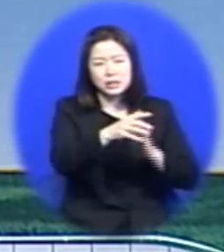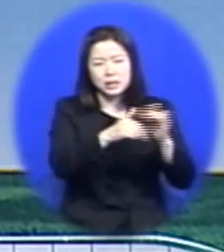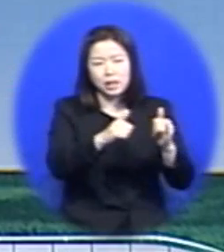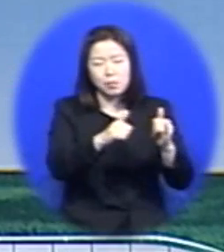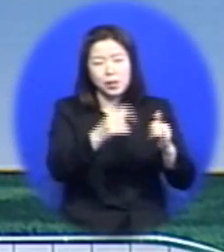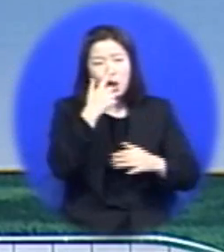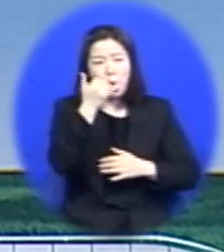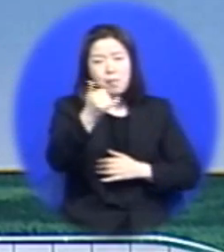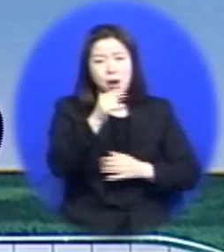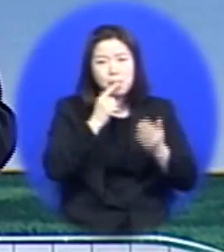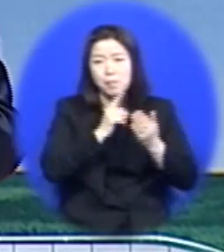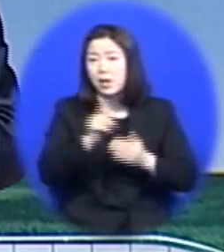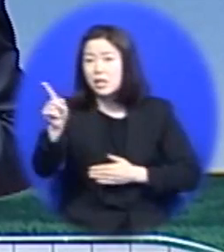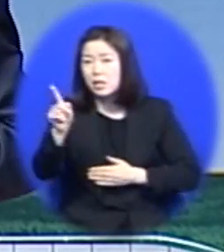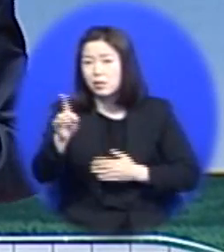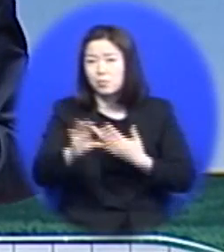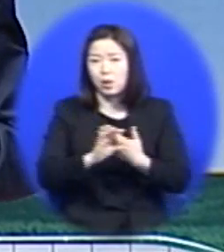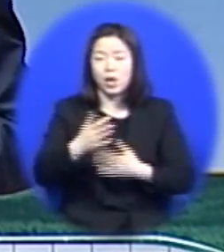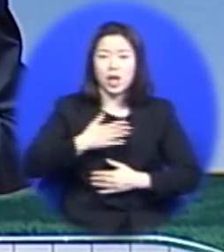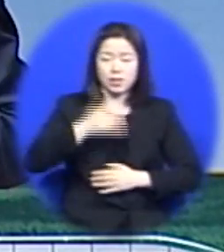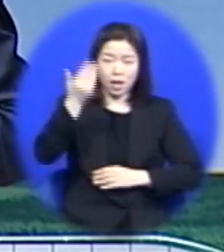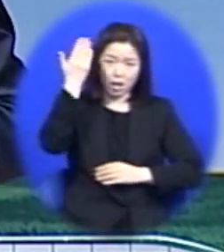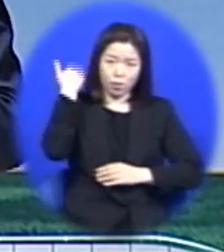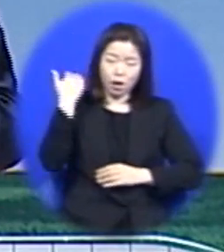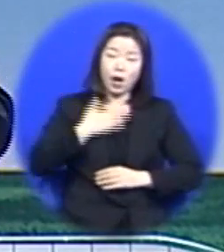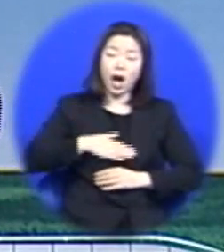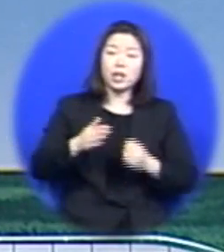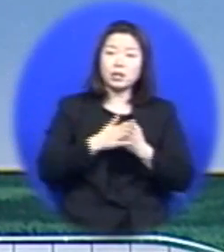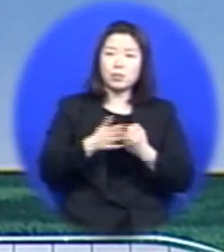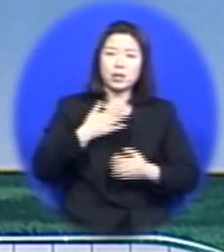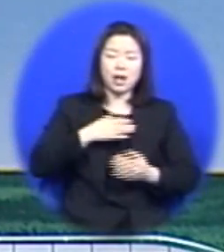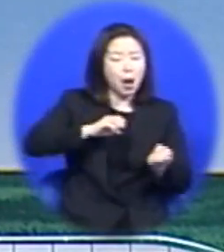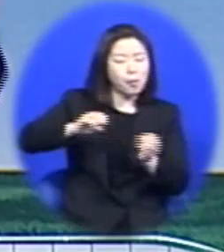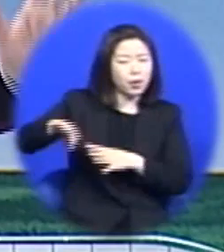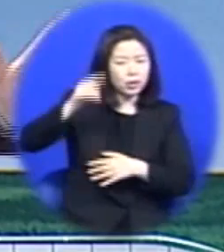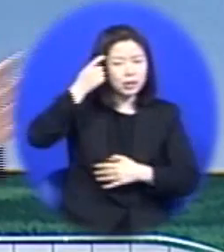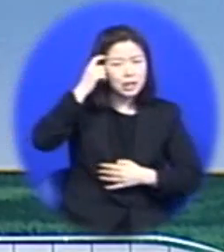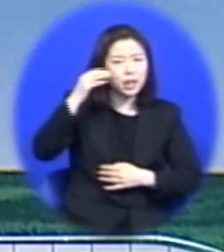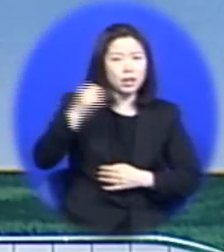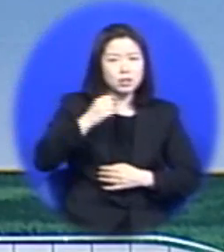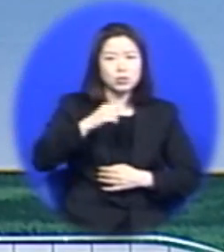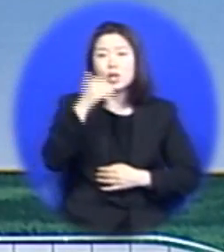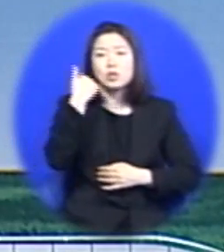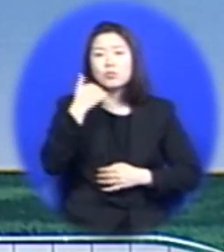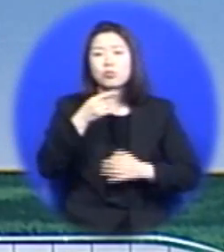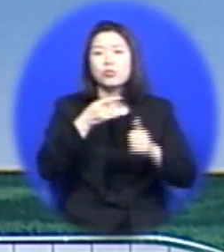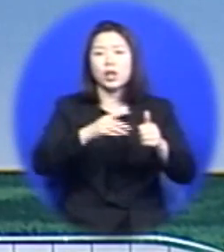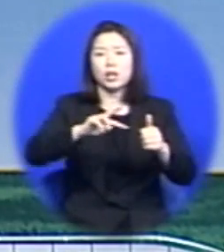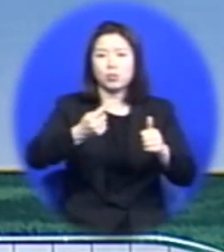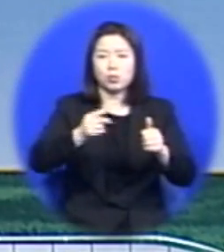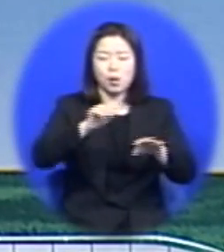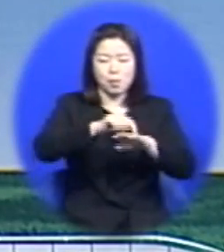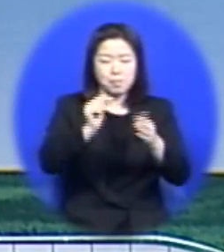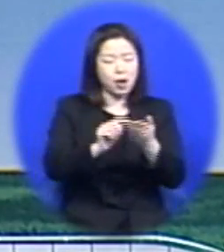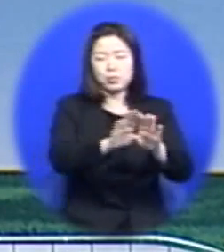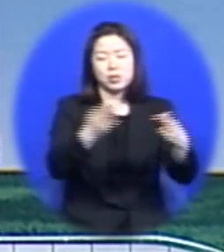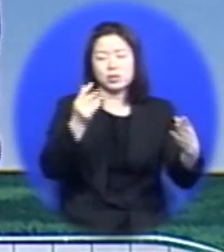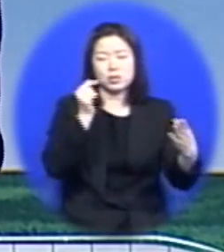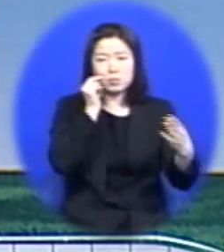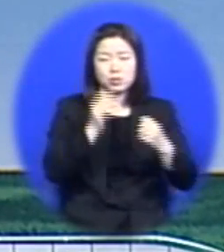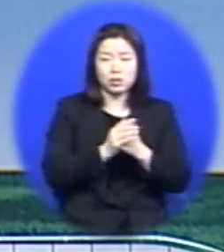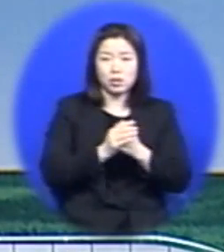아빠에게 이야기하면 내 과거를 또 알 테니 나를 버릴 거라고 생각하고 누구에게도 마음을 안 엽니다.